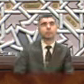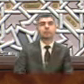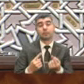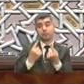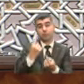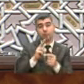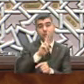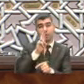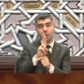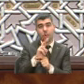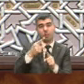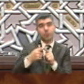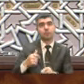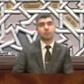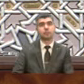تعقيب اضافي؟